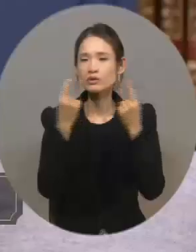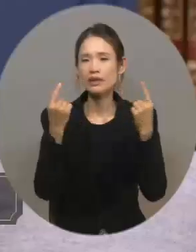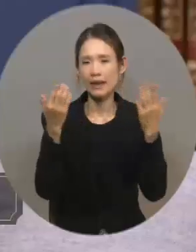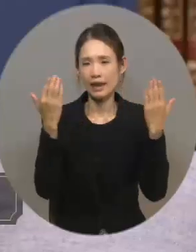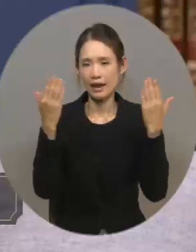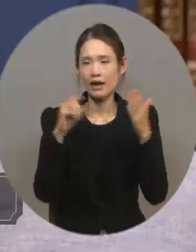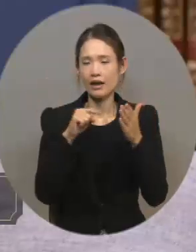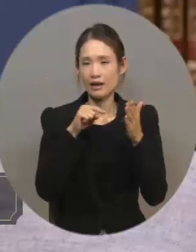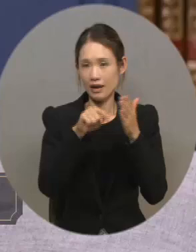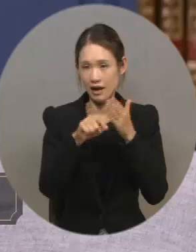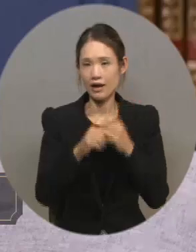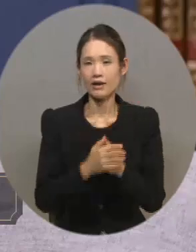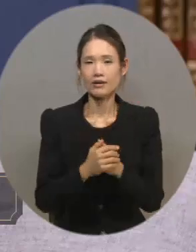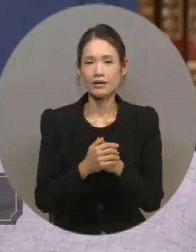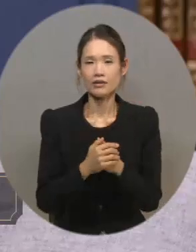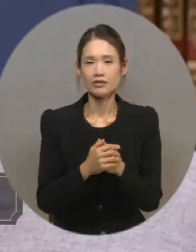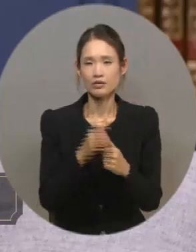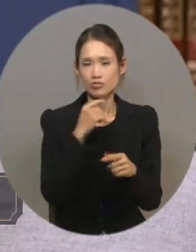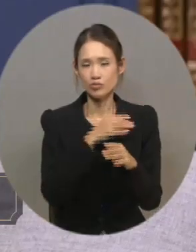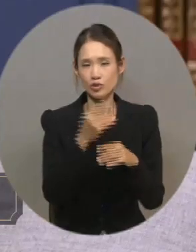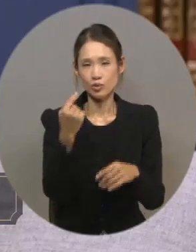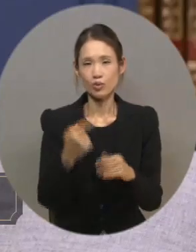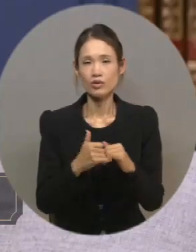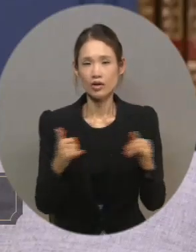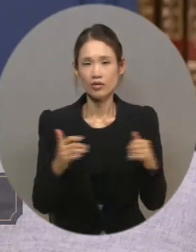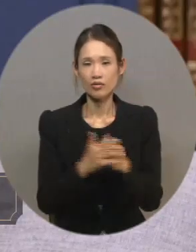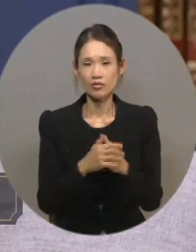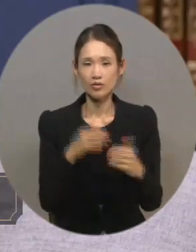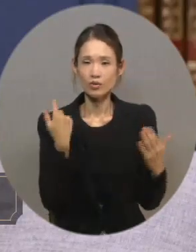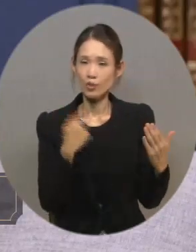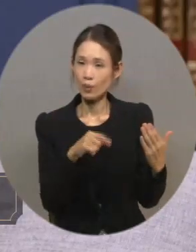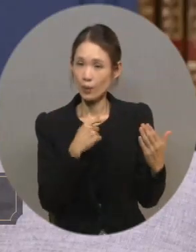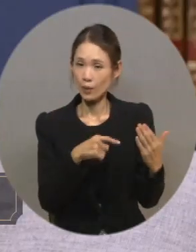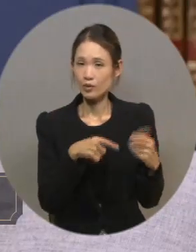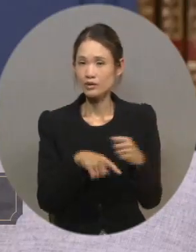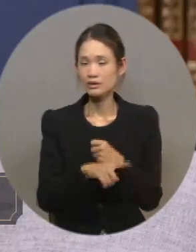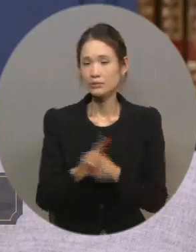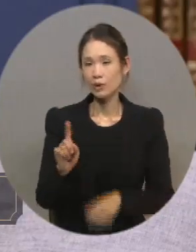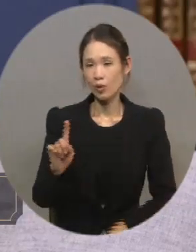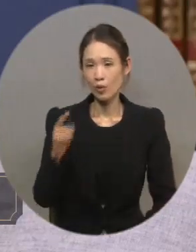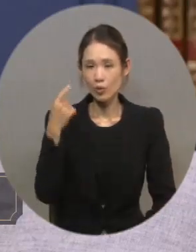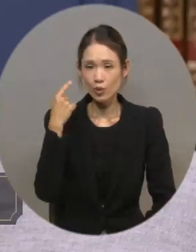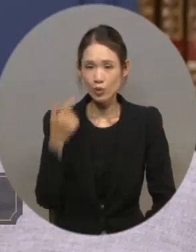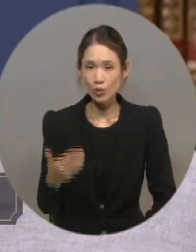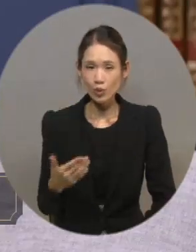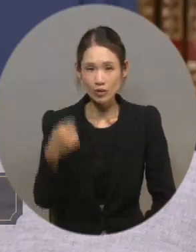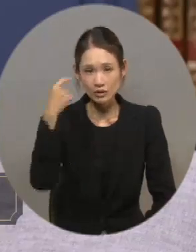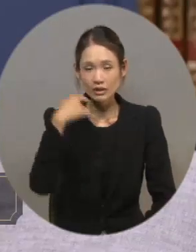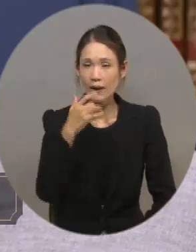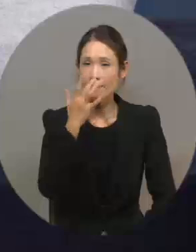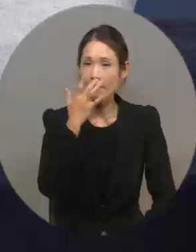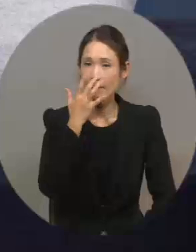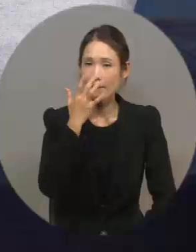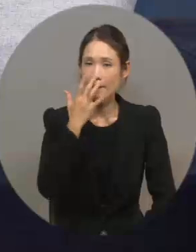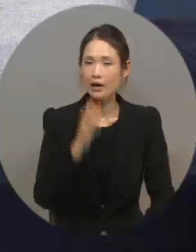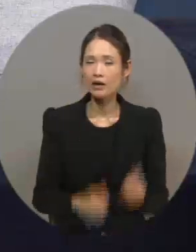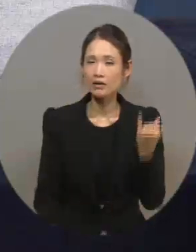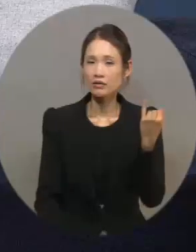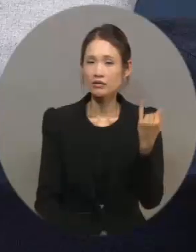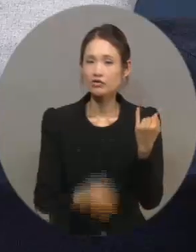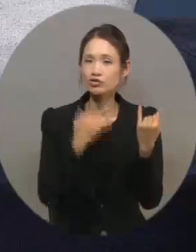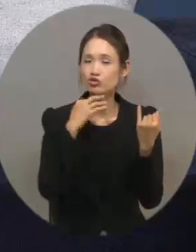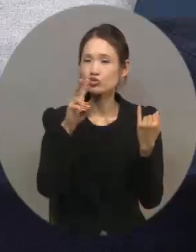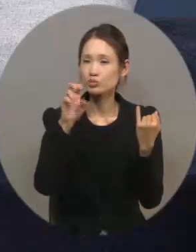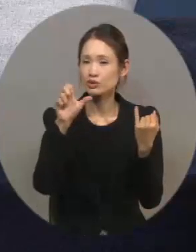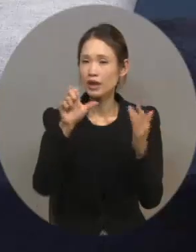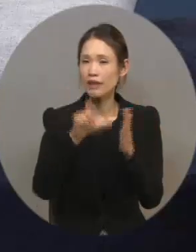가요. 근데 저는 이제 북한에서 넘어온 분들한테 교육이란 게 어떤 건지 잘 느낌이 없는데 희진 씨 같은 경우는